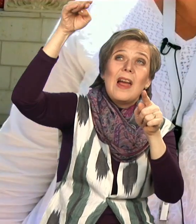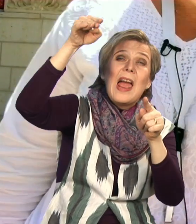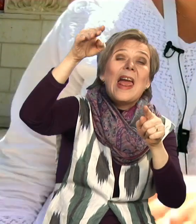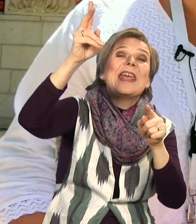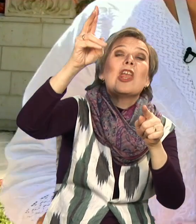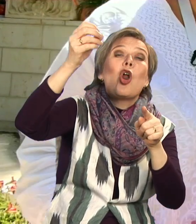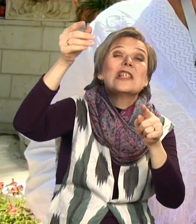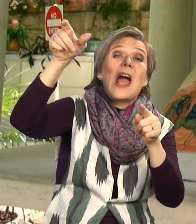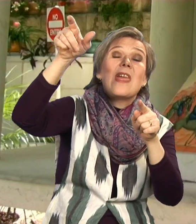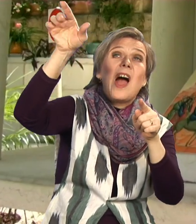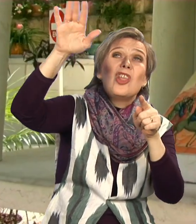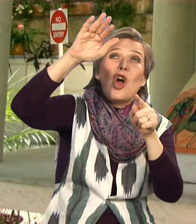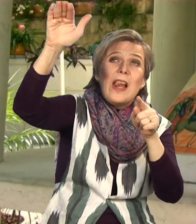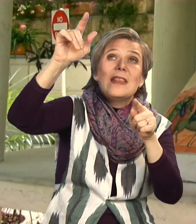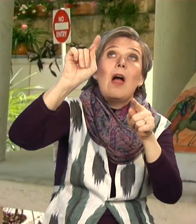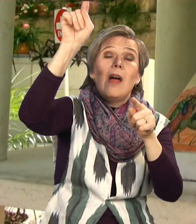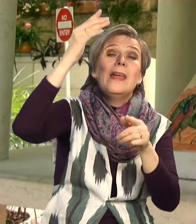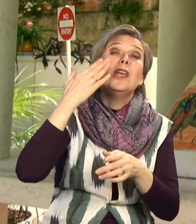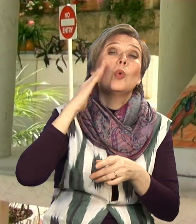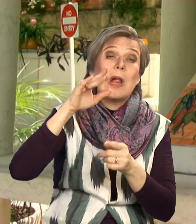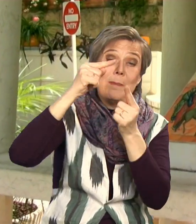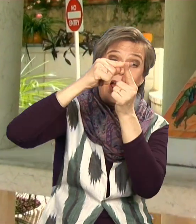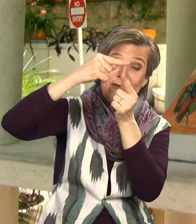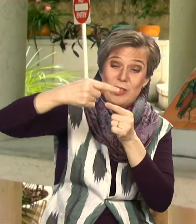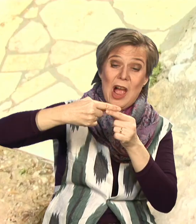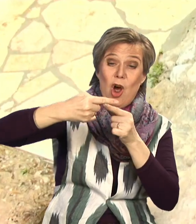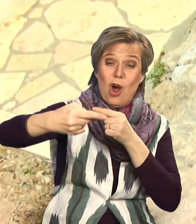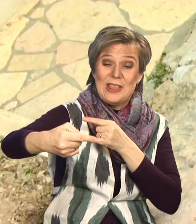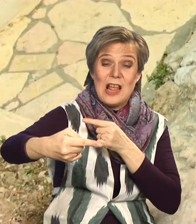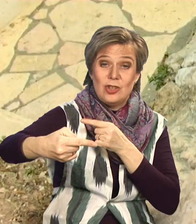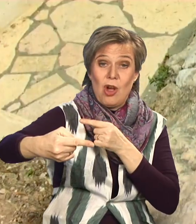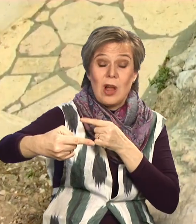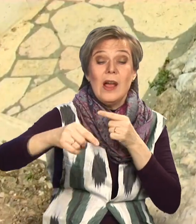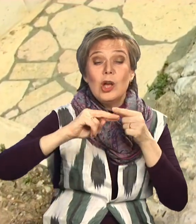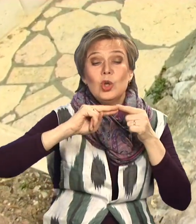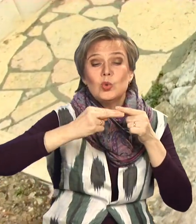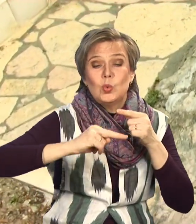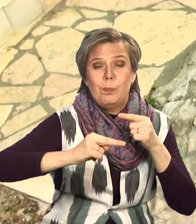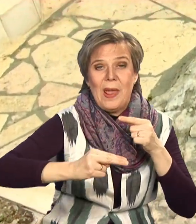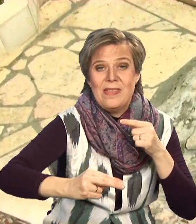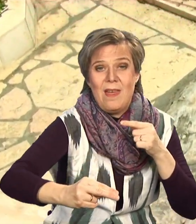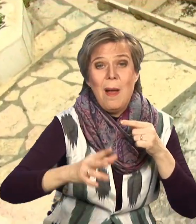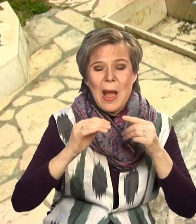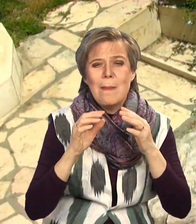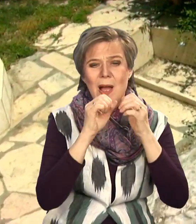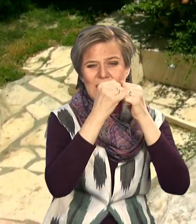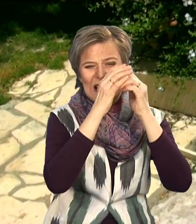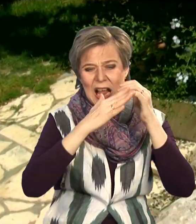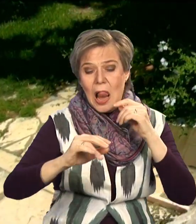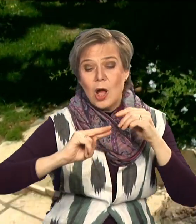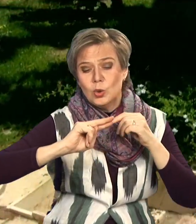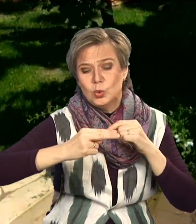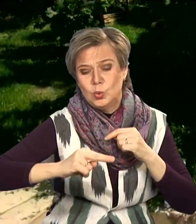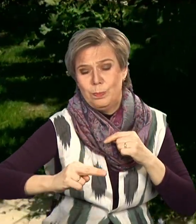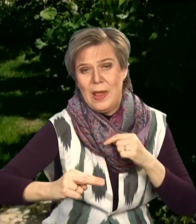и поднималась в Иерусалим. И здесь отрезок этой дороги, выдолбленные в скале ступени, прямо вот в горе выдалбливаются ступени.